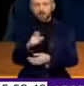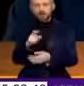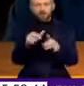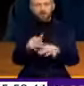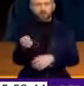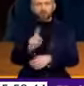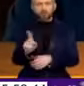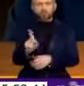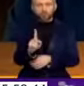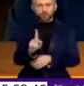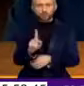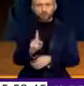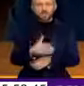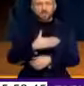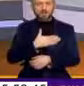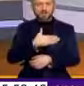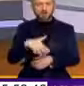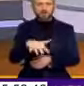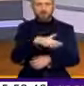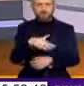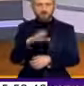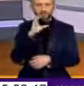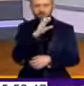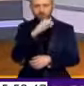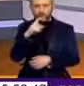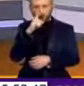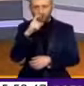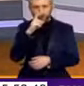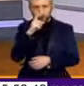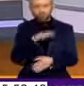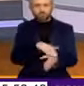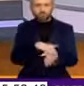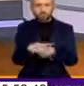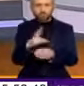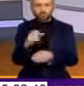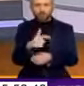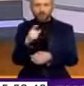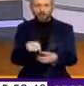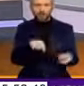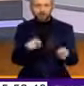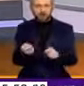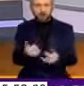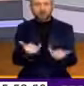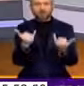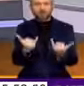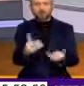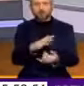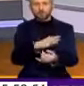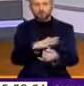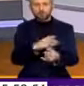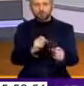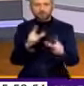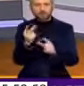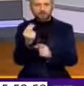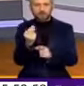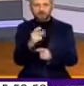том, что наш массив Пивничного Броварский полностью на газовых плитах. И сейчас был поднят